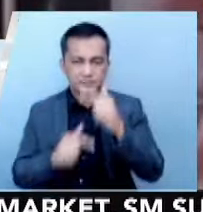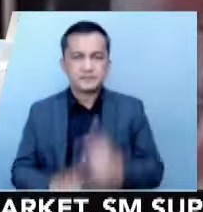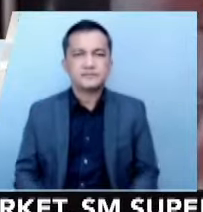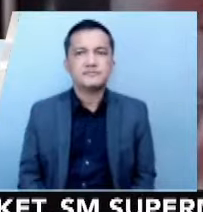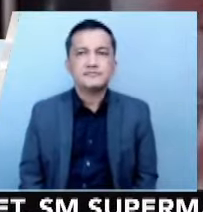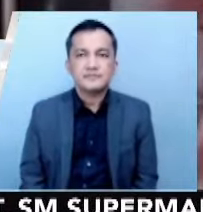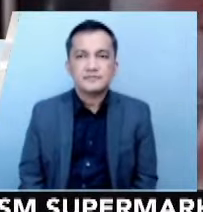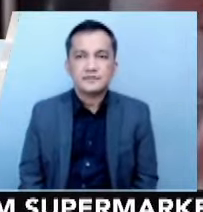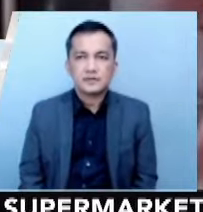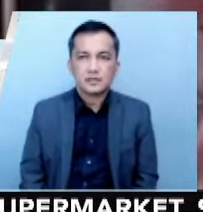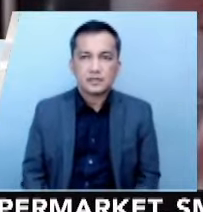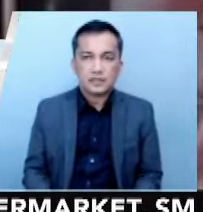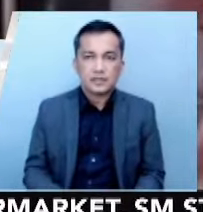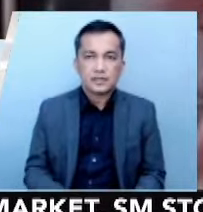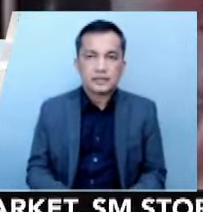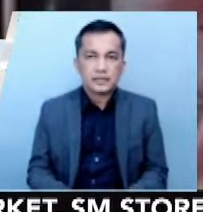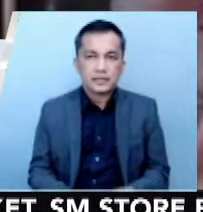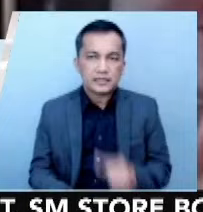hindi mo siya